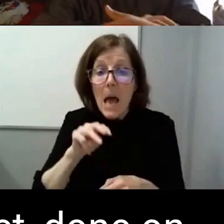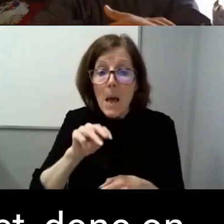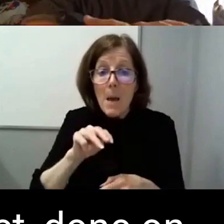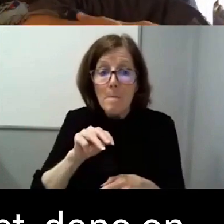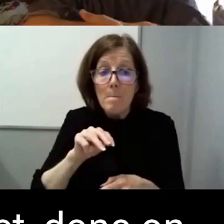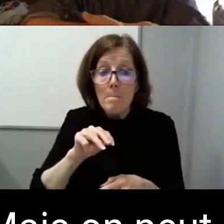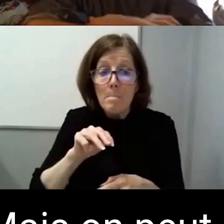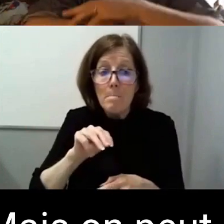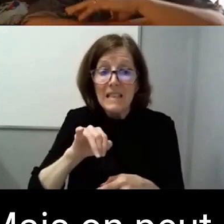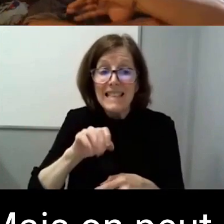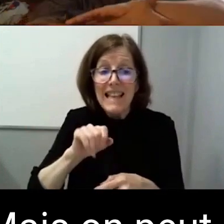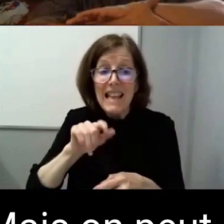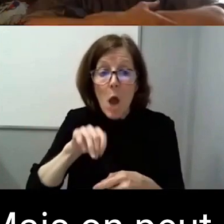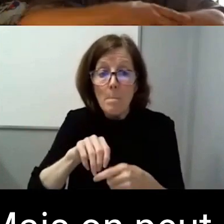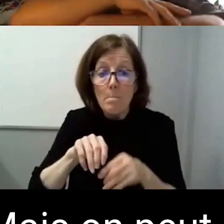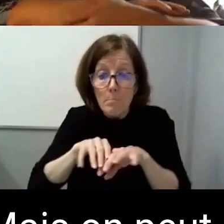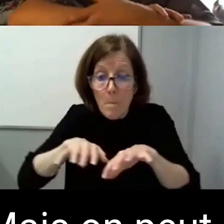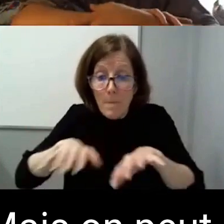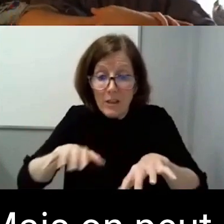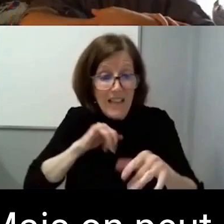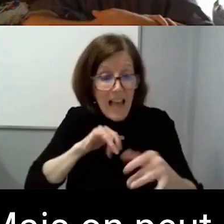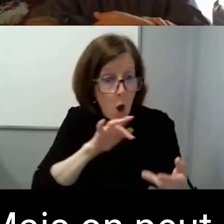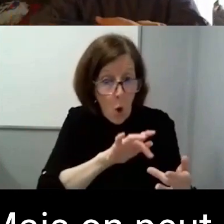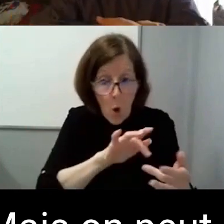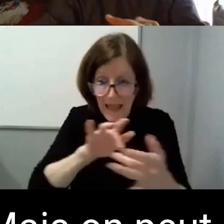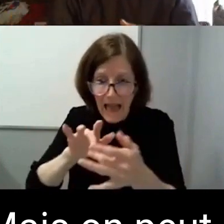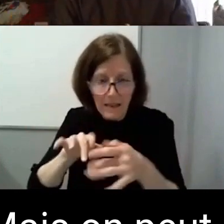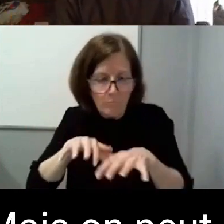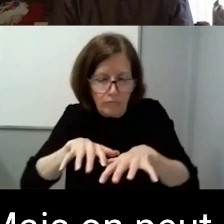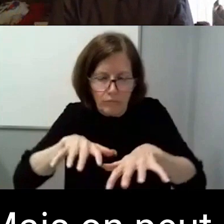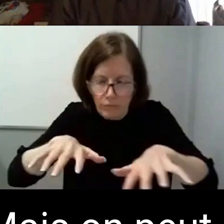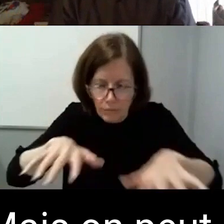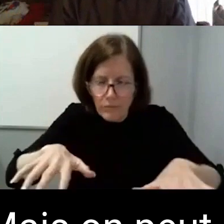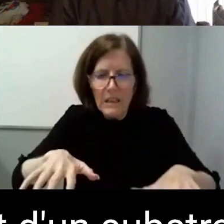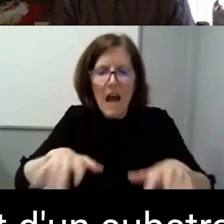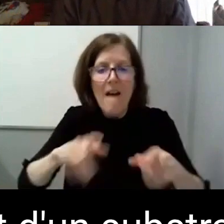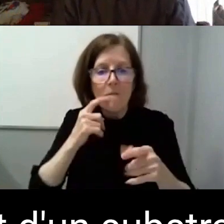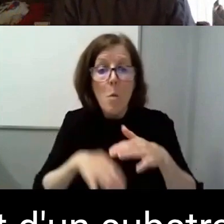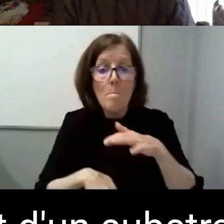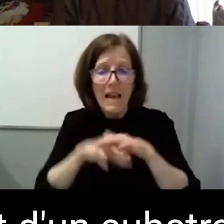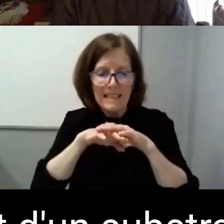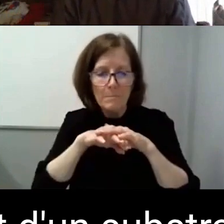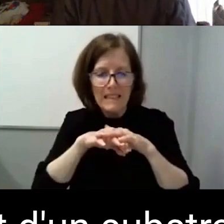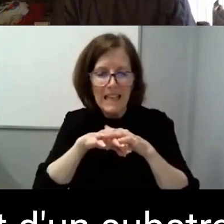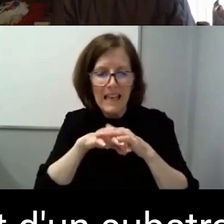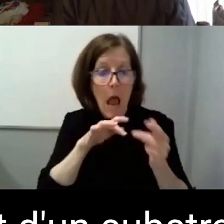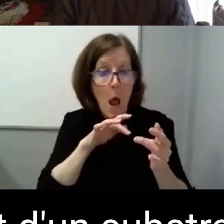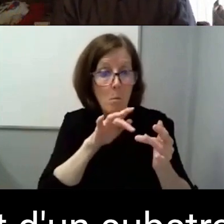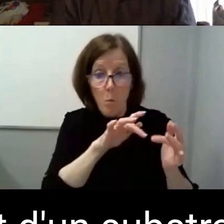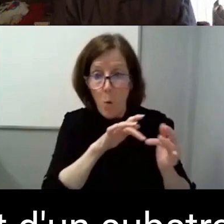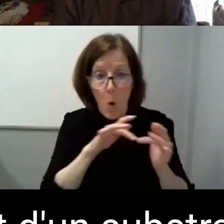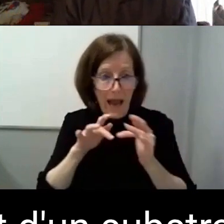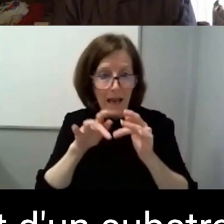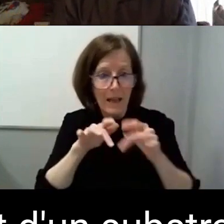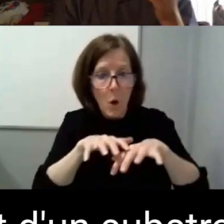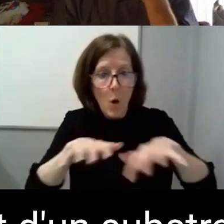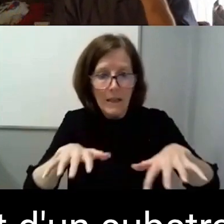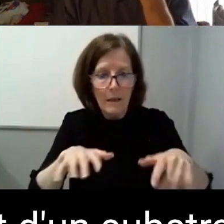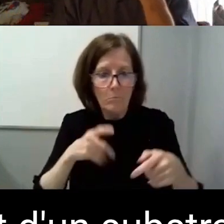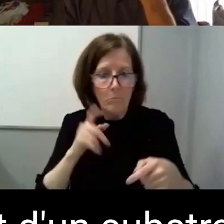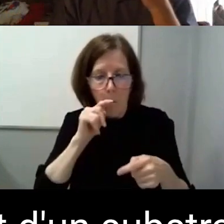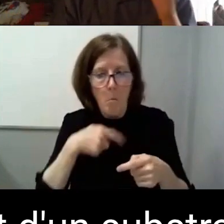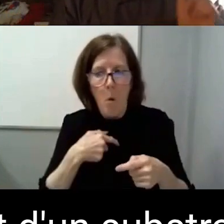par contact, donc on cherche à maximiser les points de contact, mais on ne peut pas non plus dédier sa vie